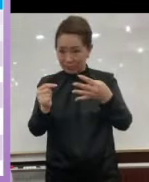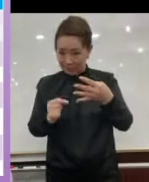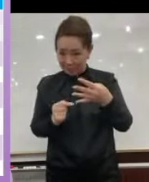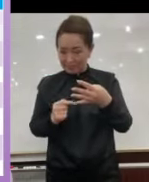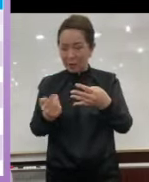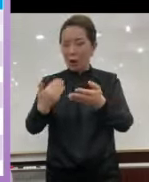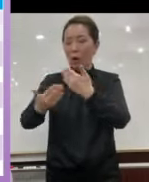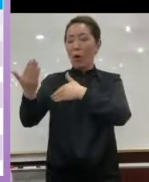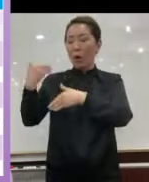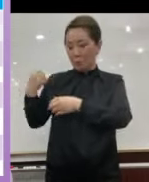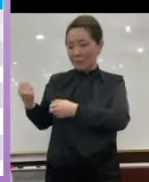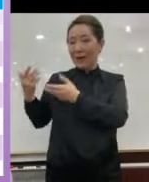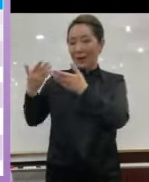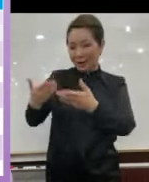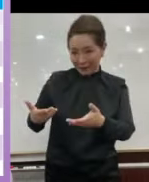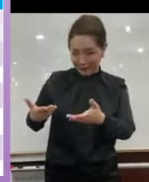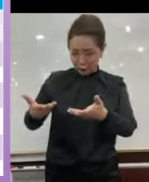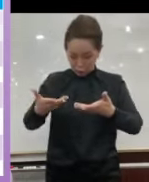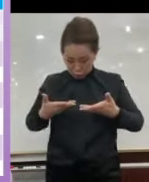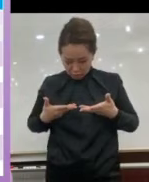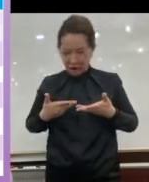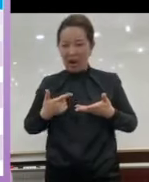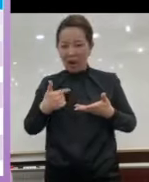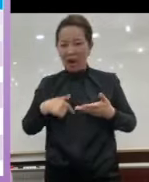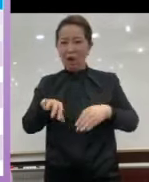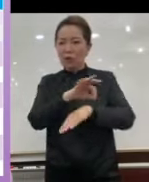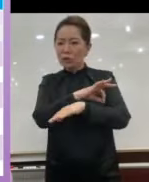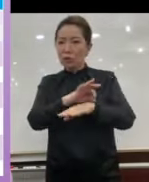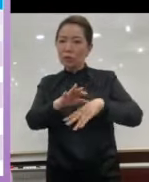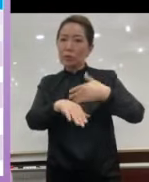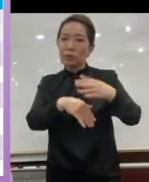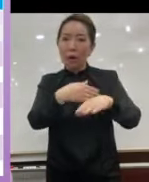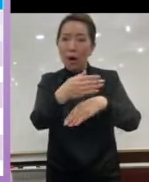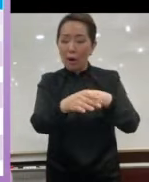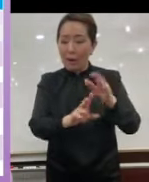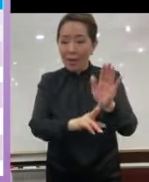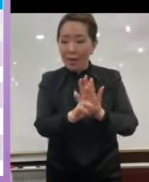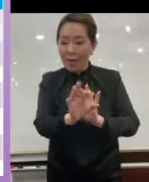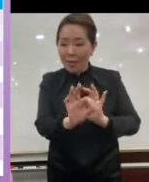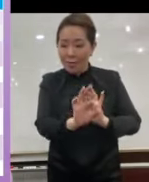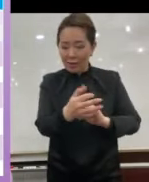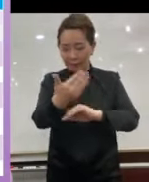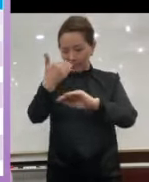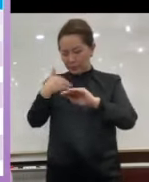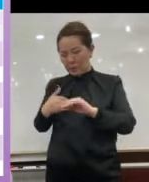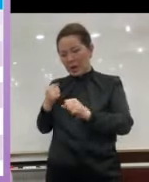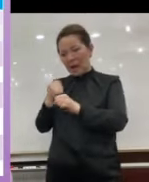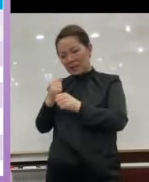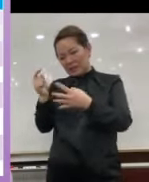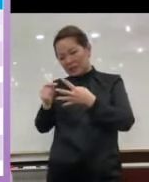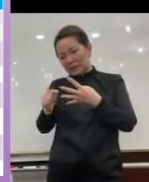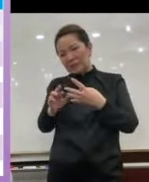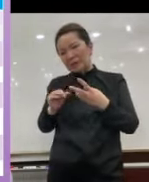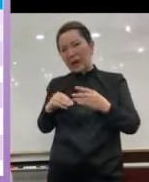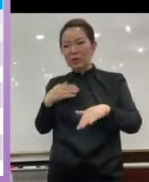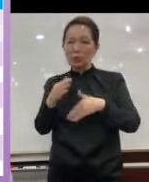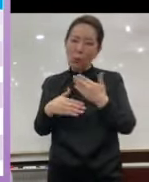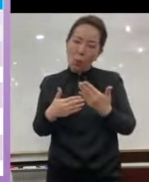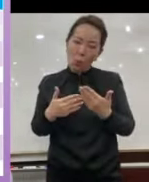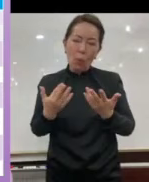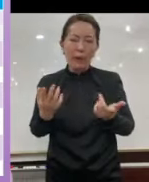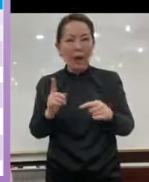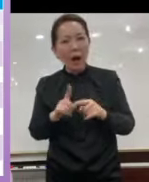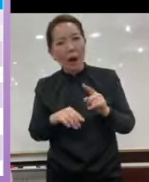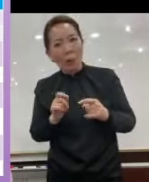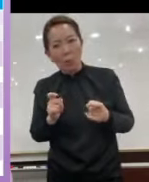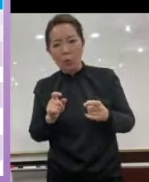Гэхдээ одоо яг төсөл хэрэгжиж эхлэхгүй байгаа тохиолдолд энэ үйл ажиллагаа нь яг одоо ямар шугамар яаж явагдах юм? Энийний